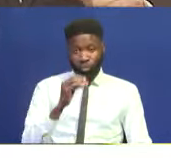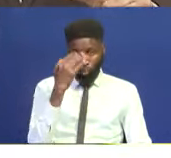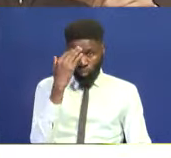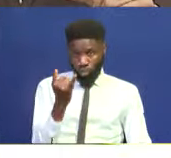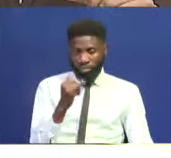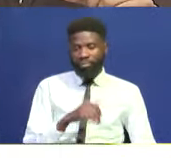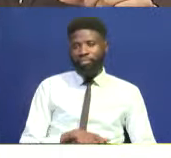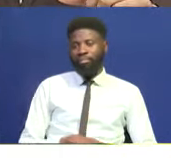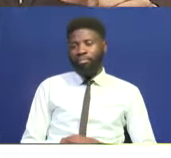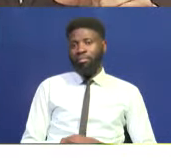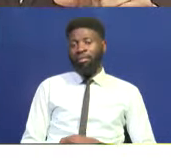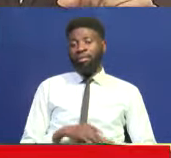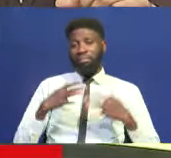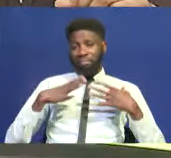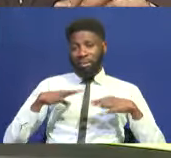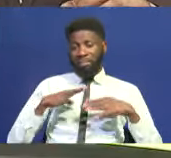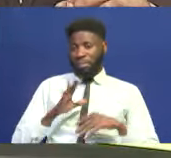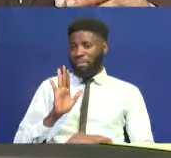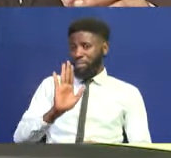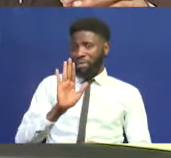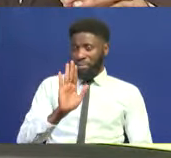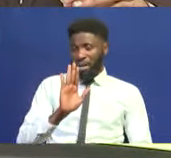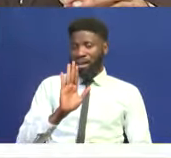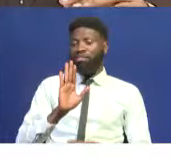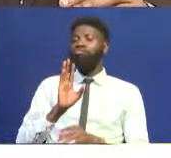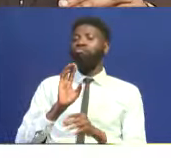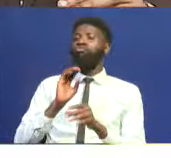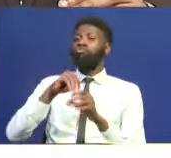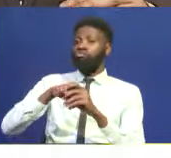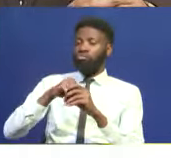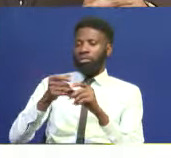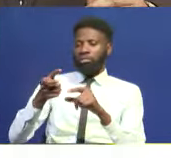riba hadi shilingi bilioni 23.9.